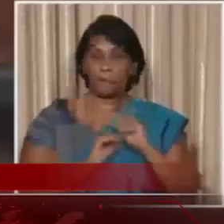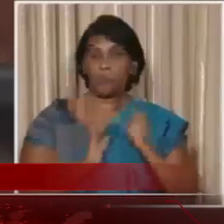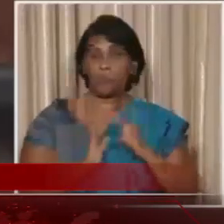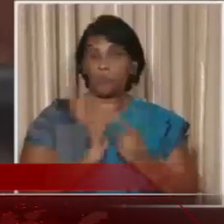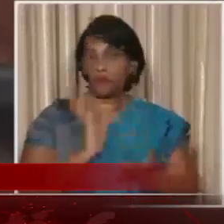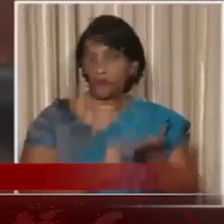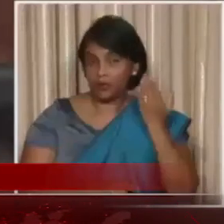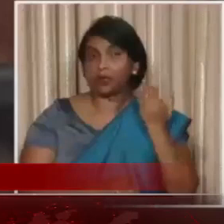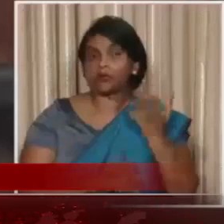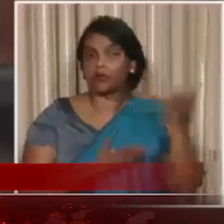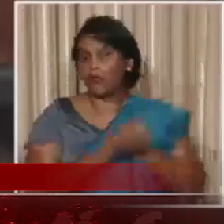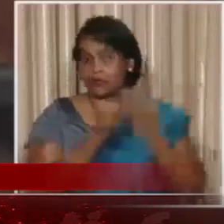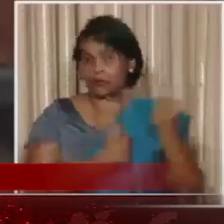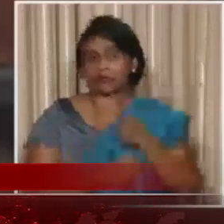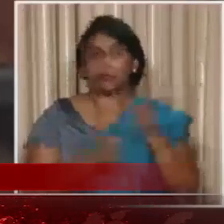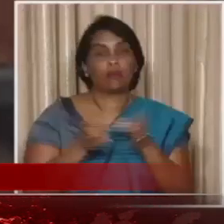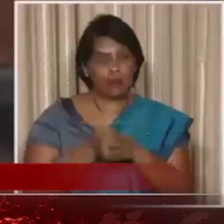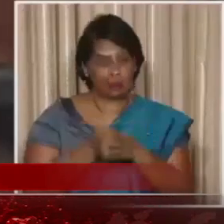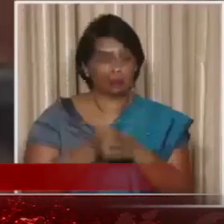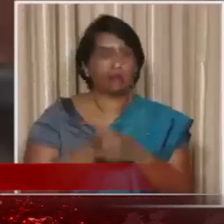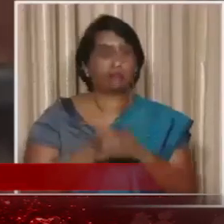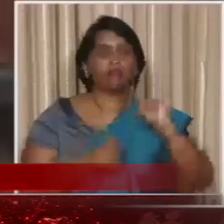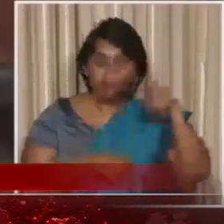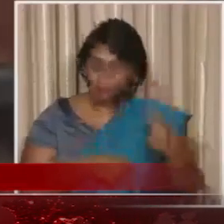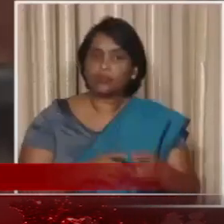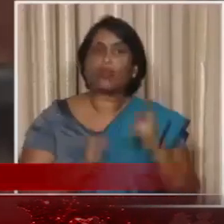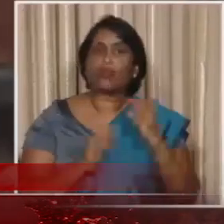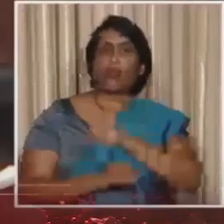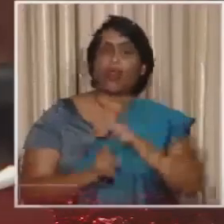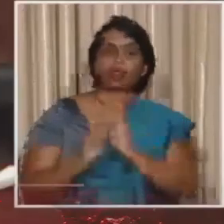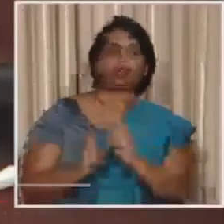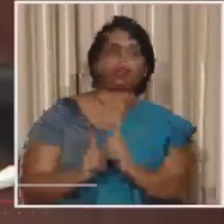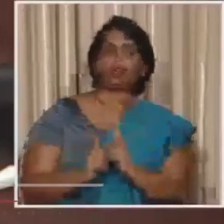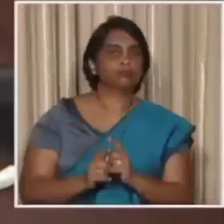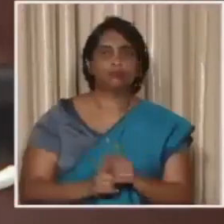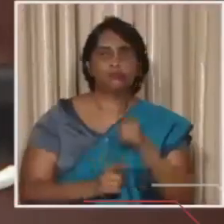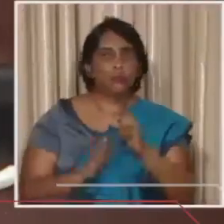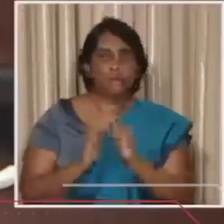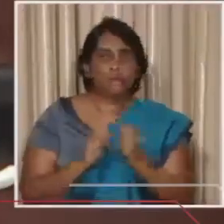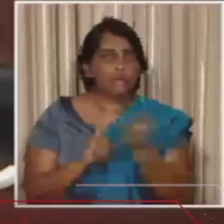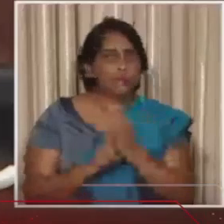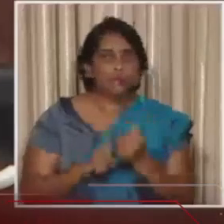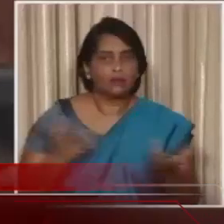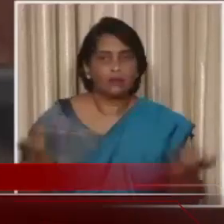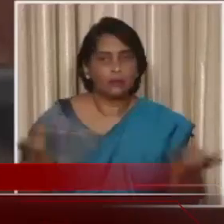මිලට බැඳුම් කර මිලදී ගත්තම කණ්ඩායම්. හෙටත් ඒගොල්ලන්ට ඒ ලාභය තියෙනවා. හැබැයි ඒගොල්ලන්ට මේකේ බලපෑමක් ඇති කරන්නේ නේ